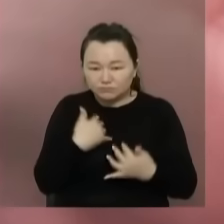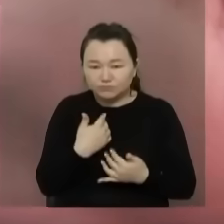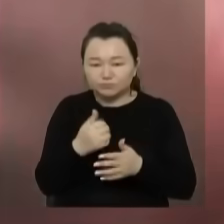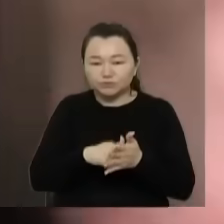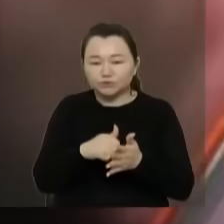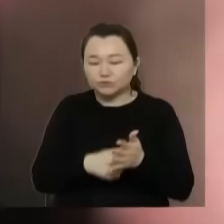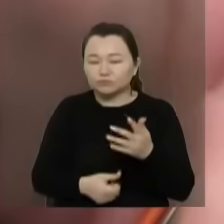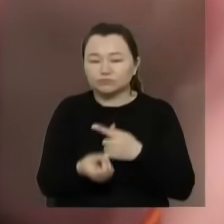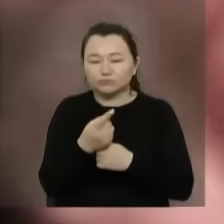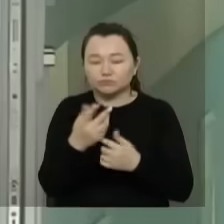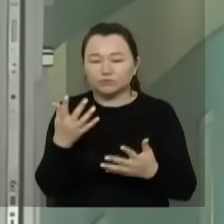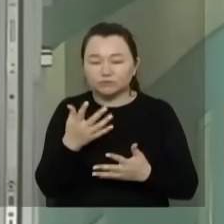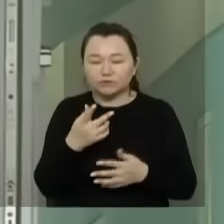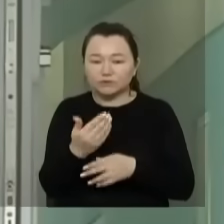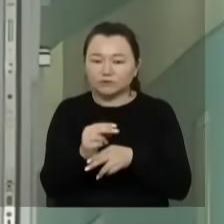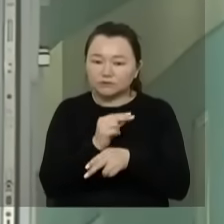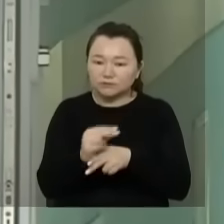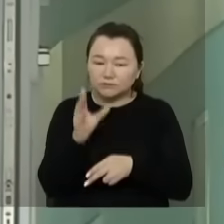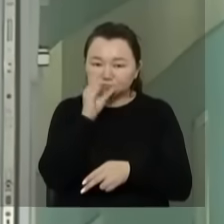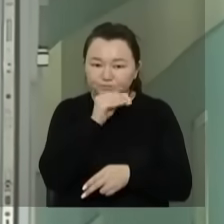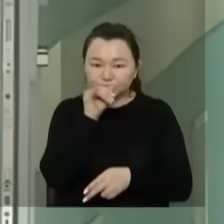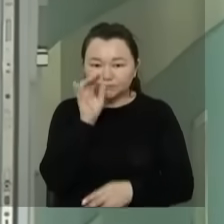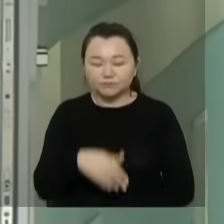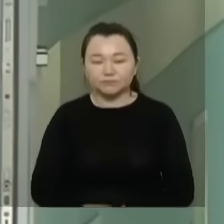туындауы мүмкін, оның емі бар ма?